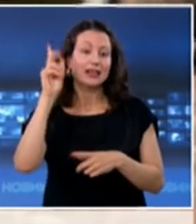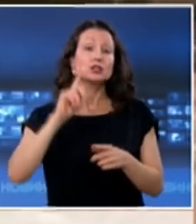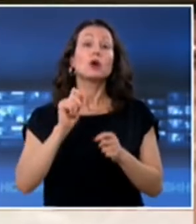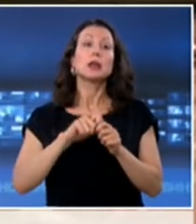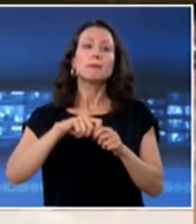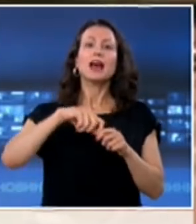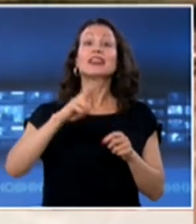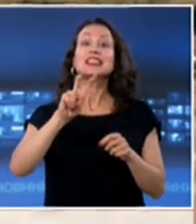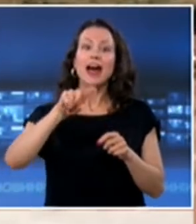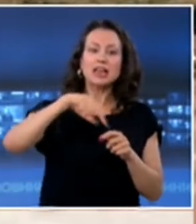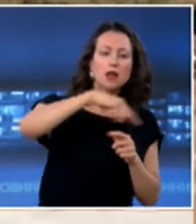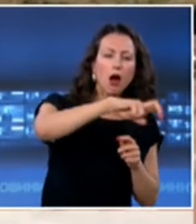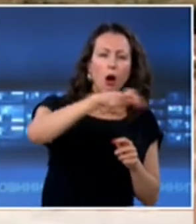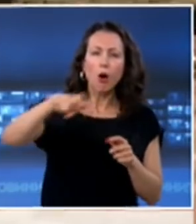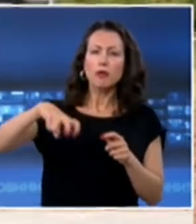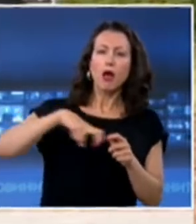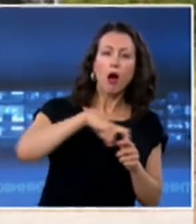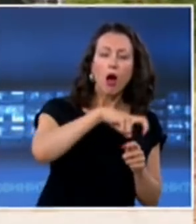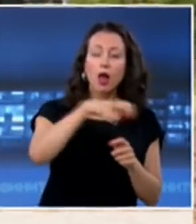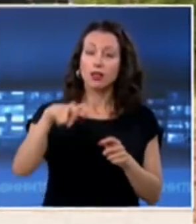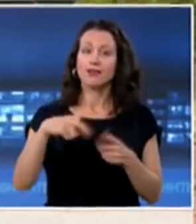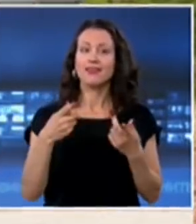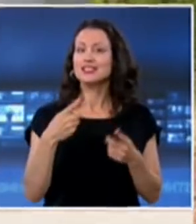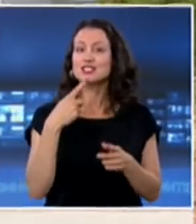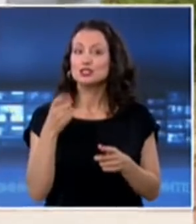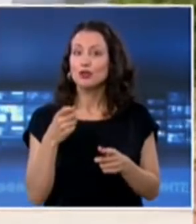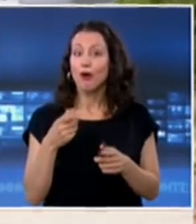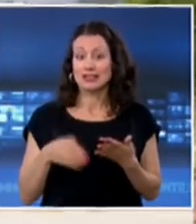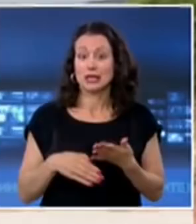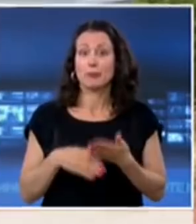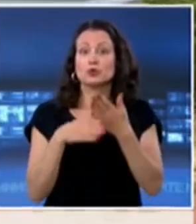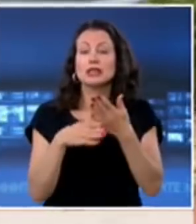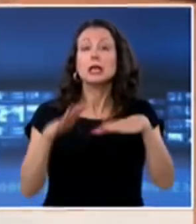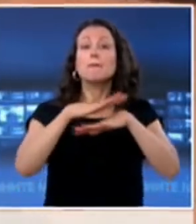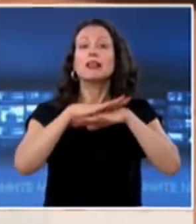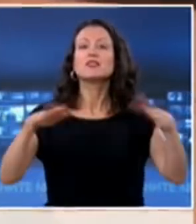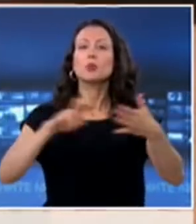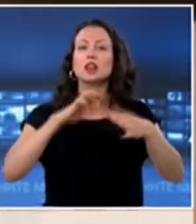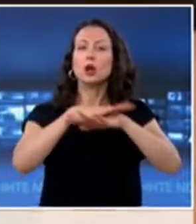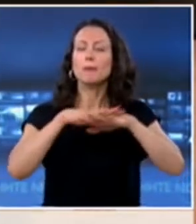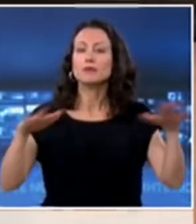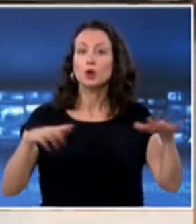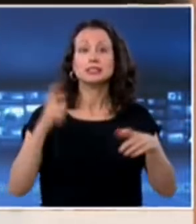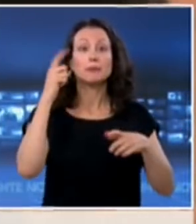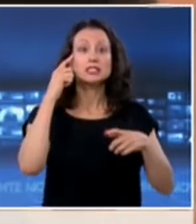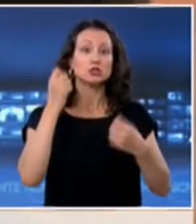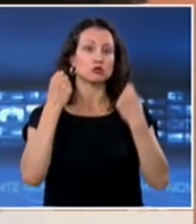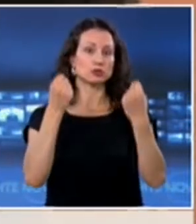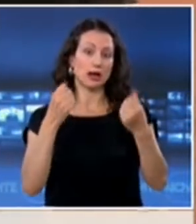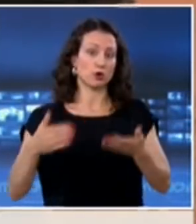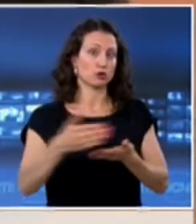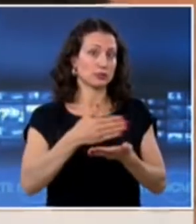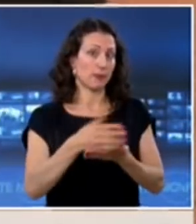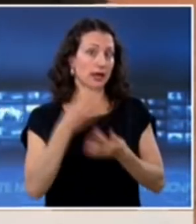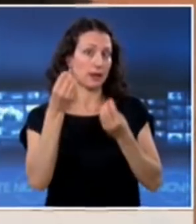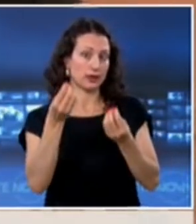столицата. Инициативата беше в подкрепа на платформа за психично здраве, която събира пари за психодиспансера в Ловеч. Именно на